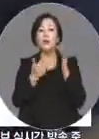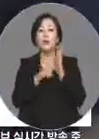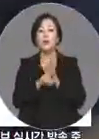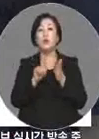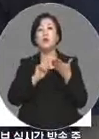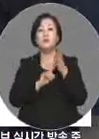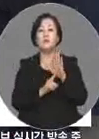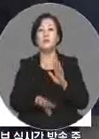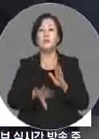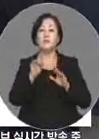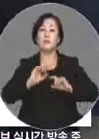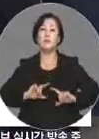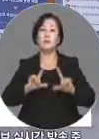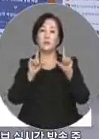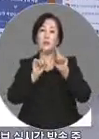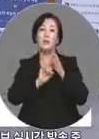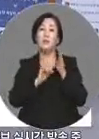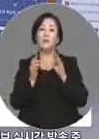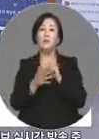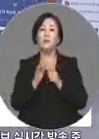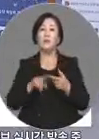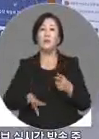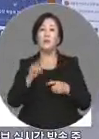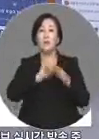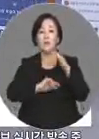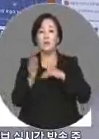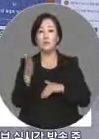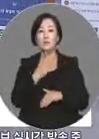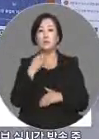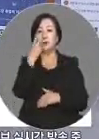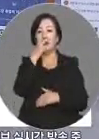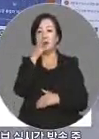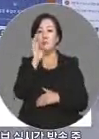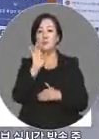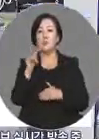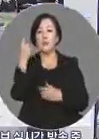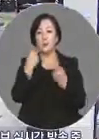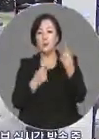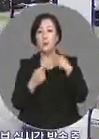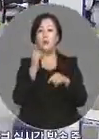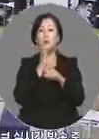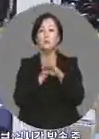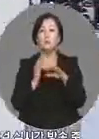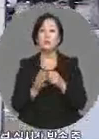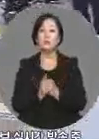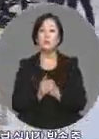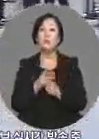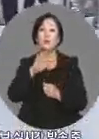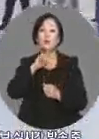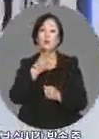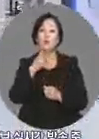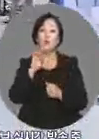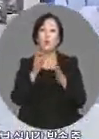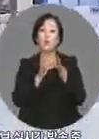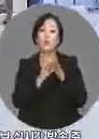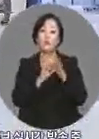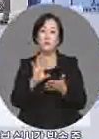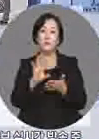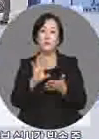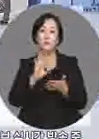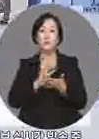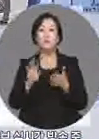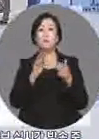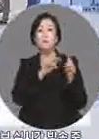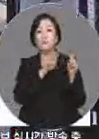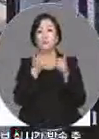있는 전시회 첫날, 이른 아침부터 관람객의 발길이 이어졌습니다. 수소와 관련된 제품과 기술을 전시해